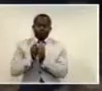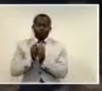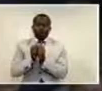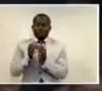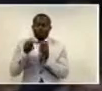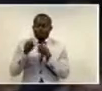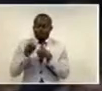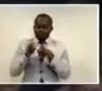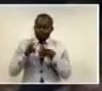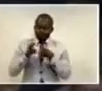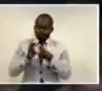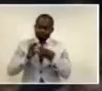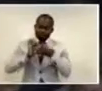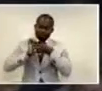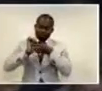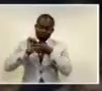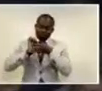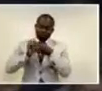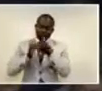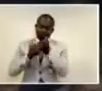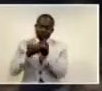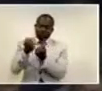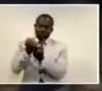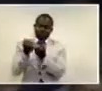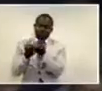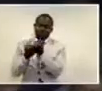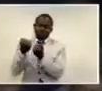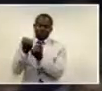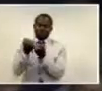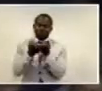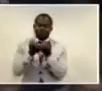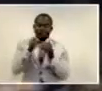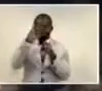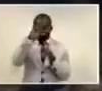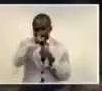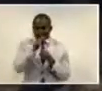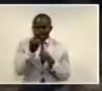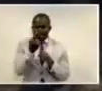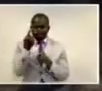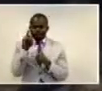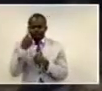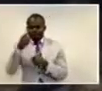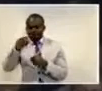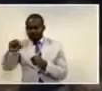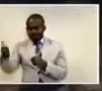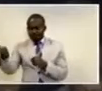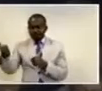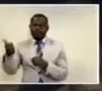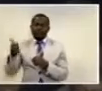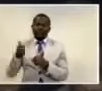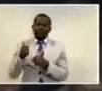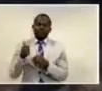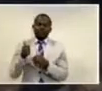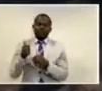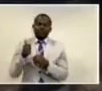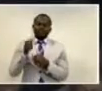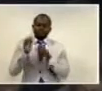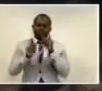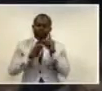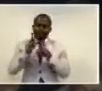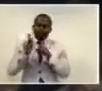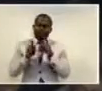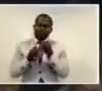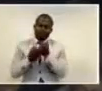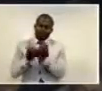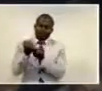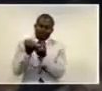habayeho uburyo rero bwo gukorana, ikibuze hamwe kikaboneka ahandi, abantu